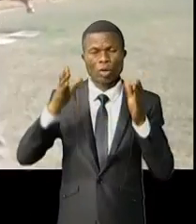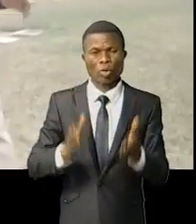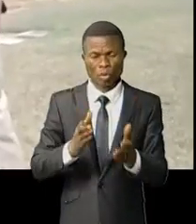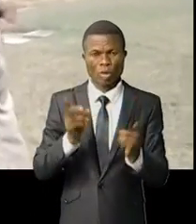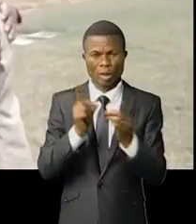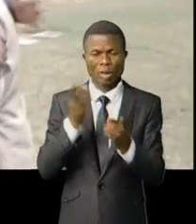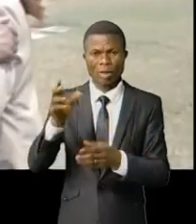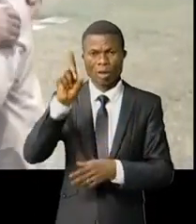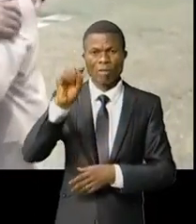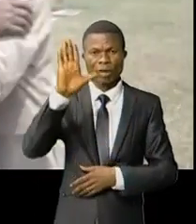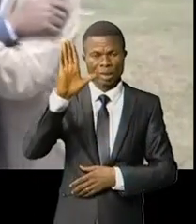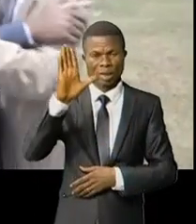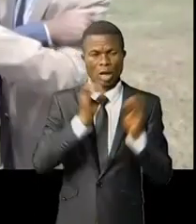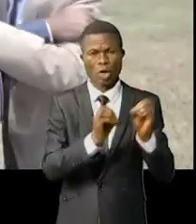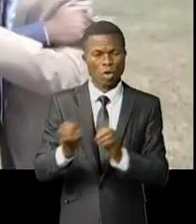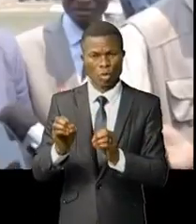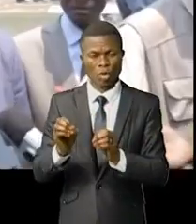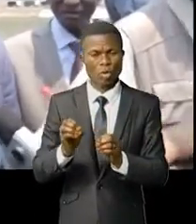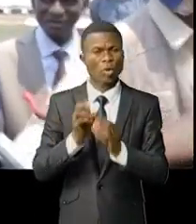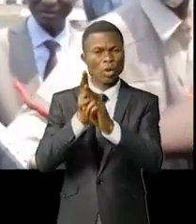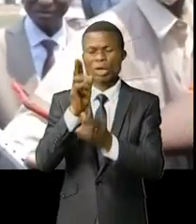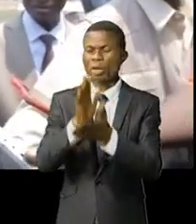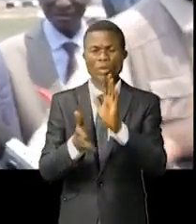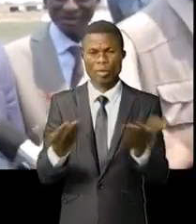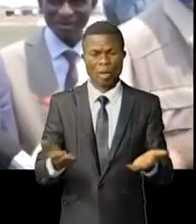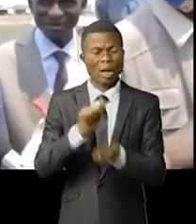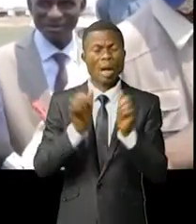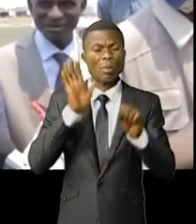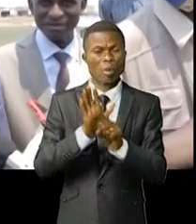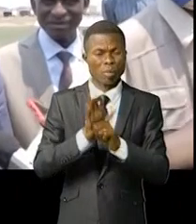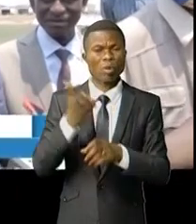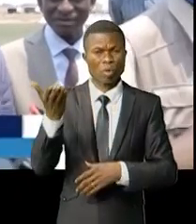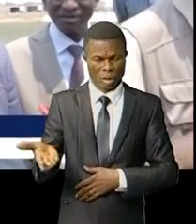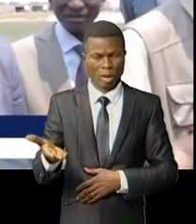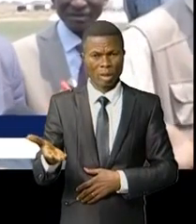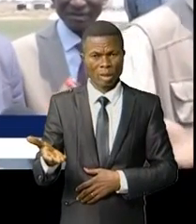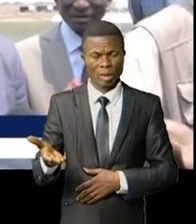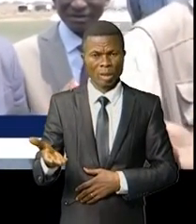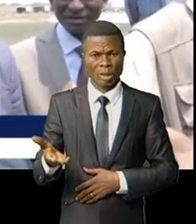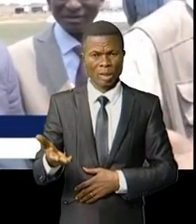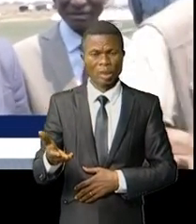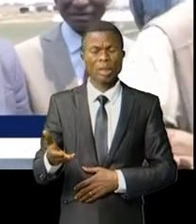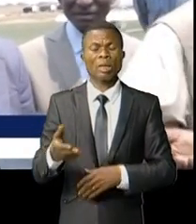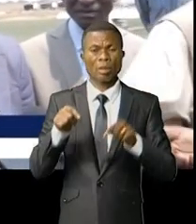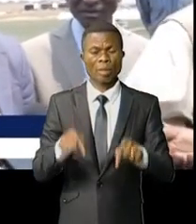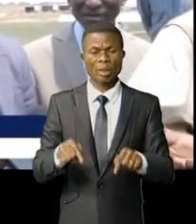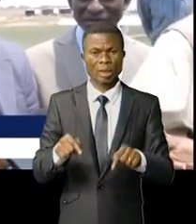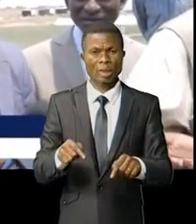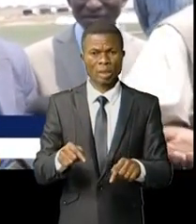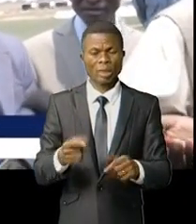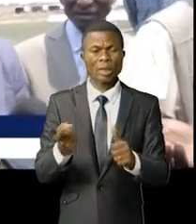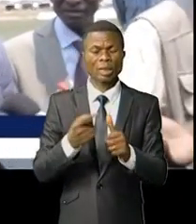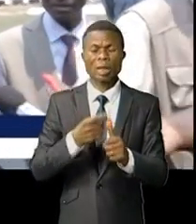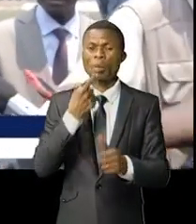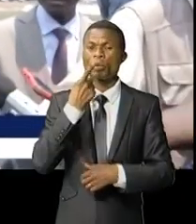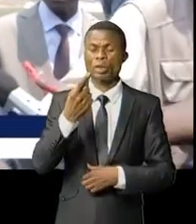Ça fait 25 ans qu'on n'a pas organisé les états généraux. Or, nous avons des défis énormes à relever. Et donc à ce stade ici, je vais d'abord